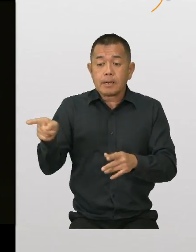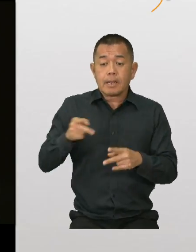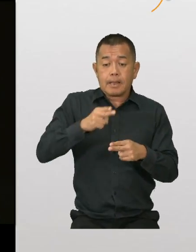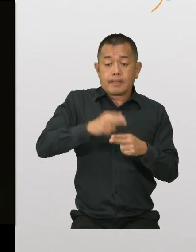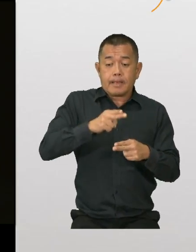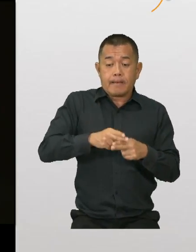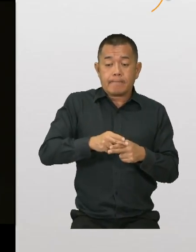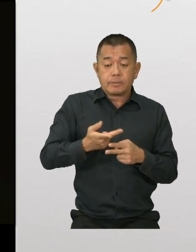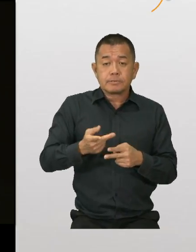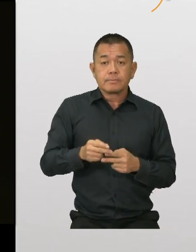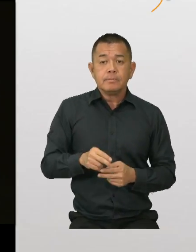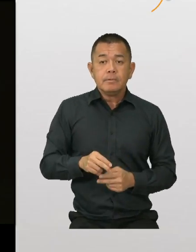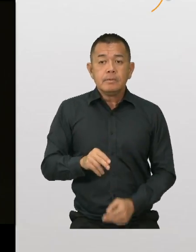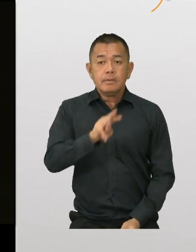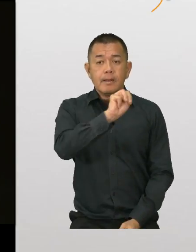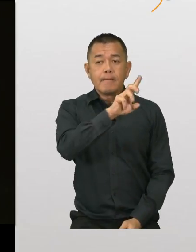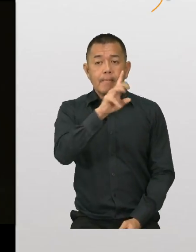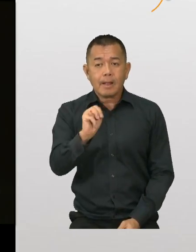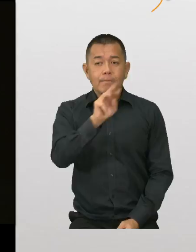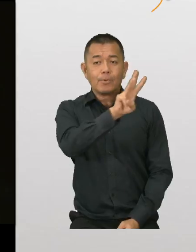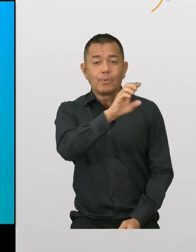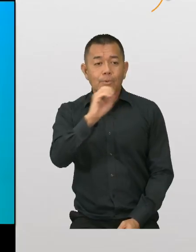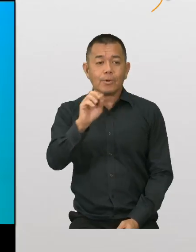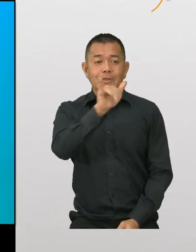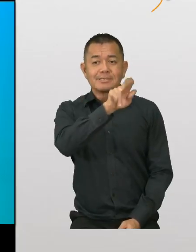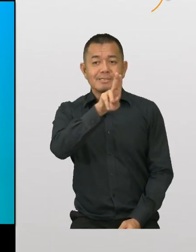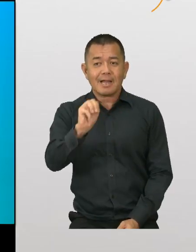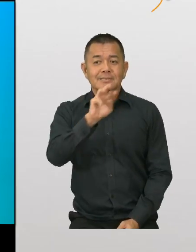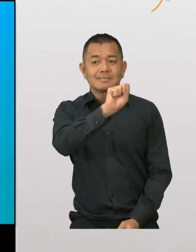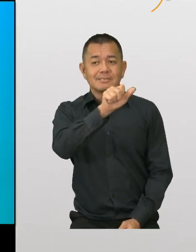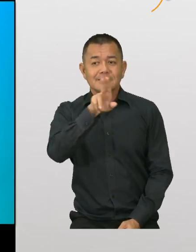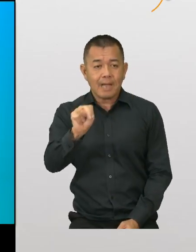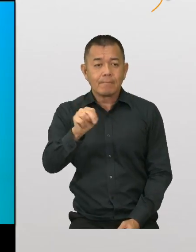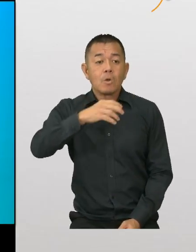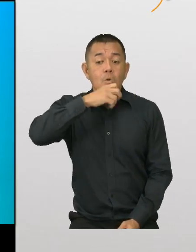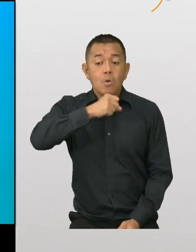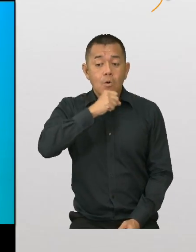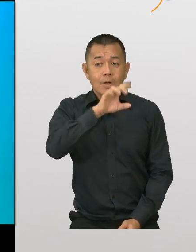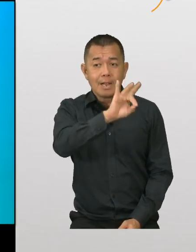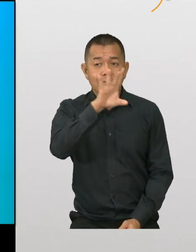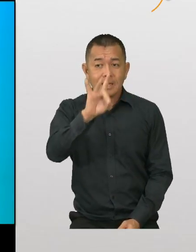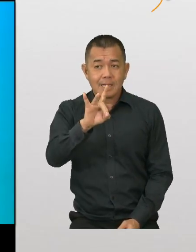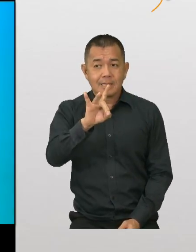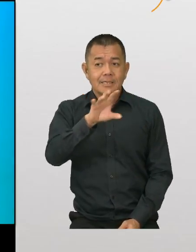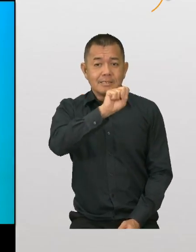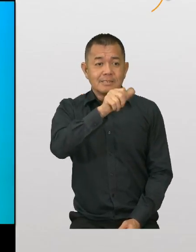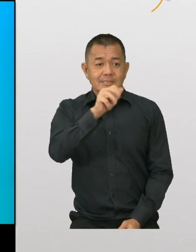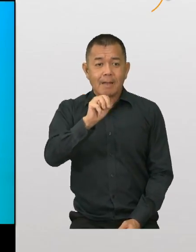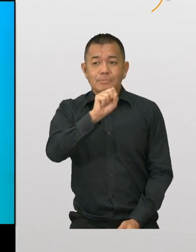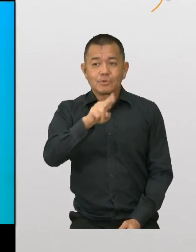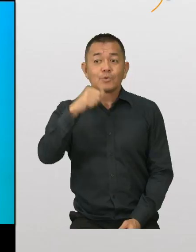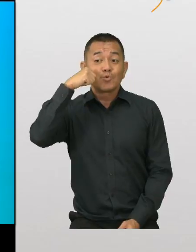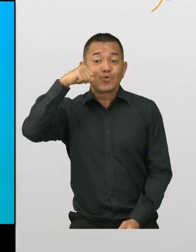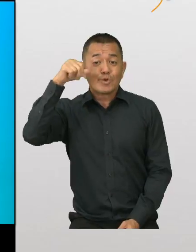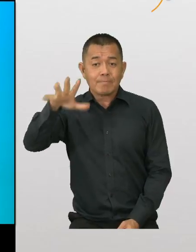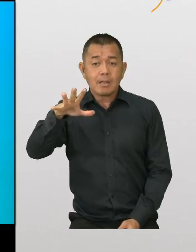Samsa woman. 胡老婆婆细说了当年下南洋 She came 来到 to 新加坡讨生活的故事 Southeast